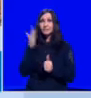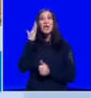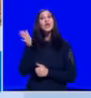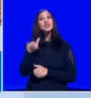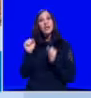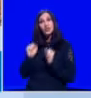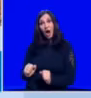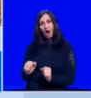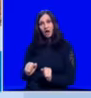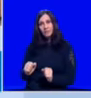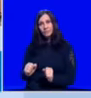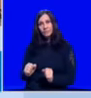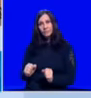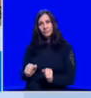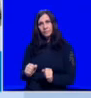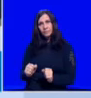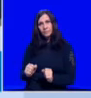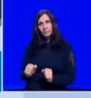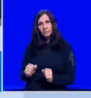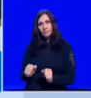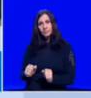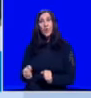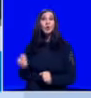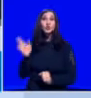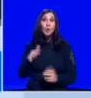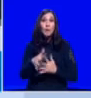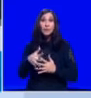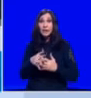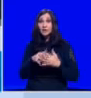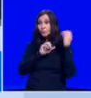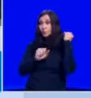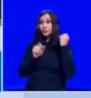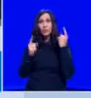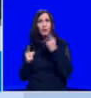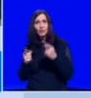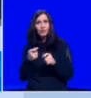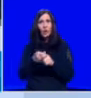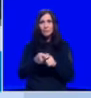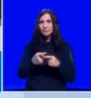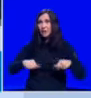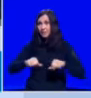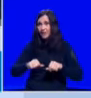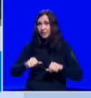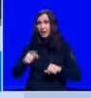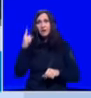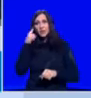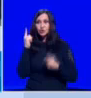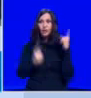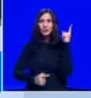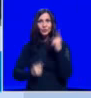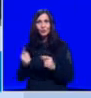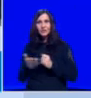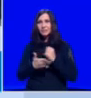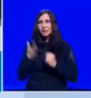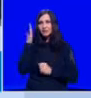чака. Кажете след като... сега. А за... Щом американското посолство ни диктува какво да правим с кабинета, значи министр... са продиктували и за